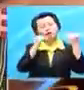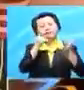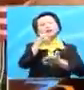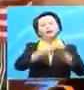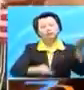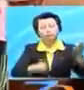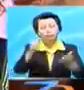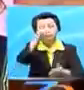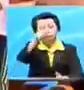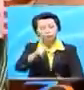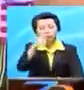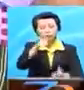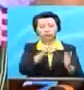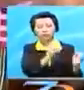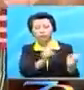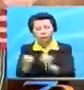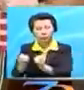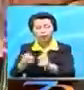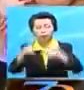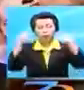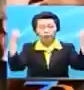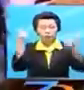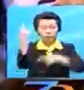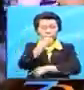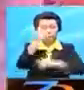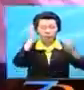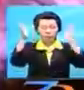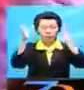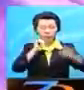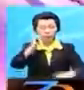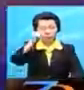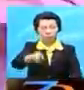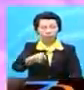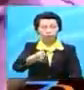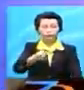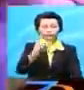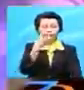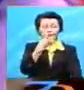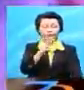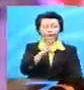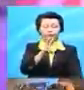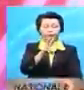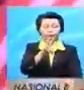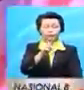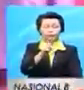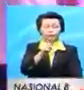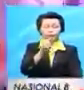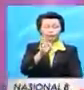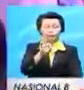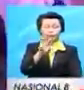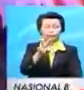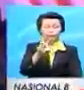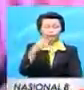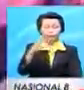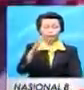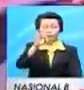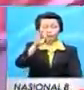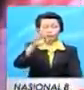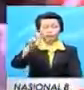untuk penganjuran atau persambutan Hari Malaysia akan berlangsung esok 16 September 2016 8:30 malam